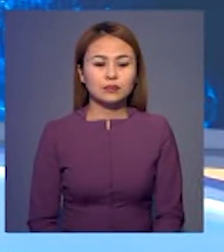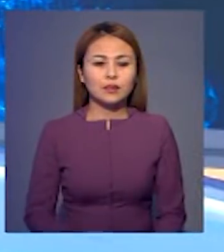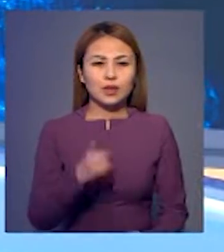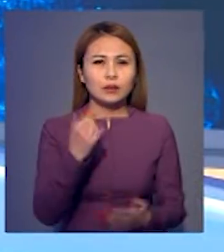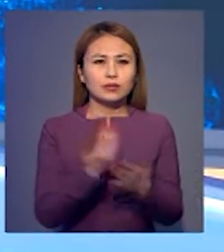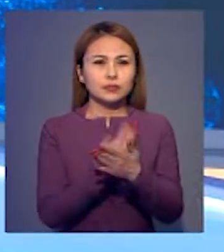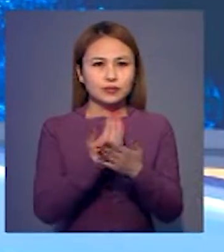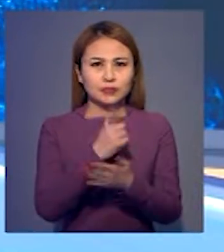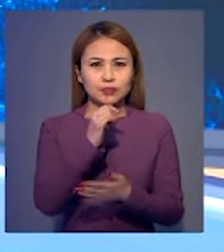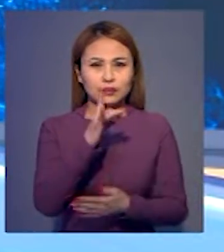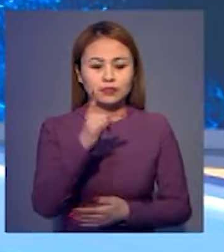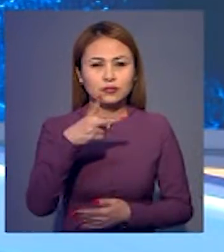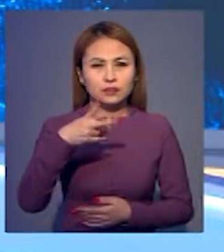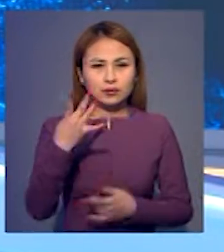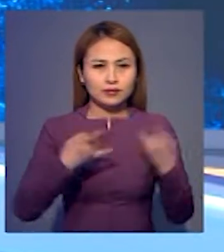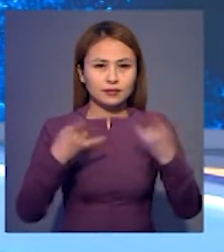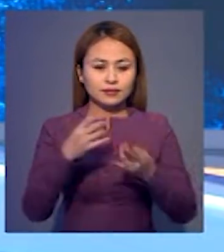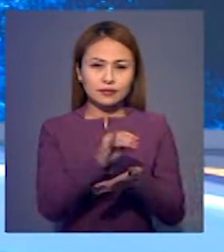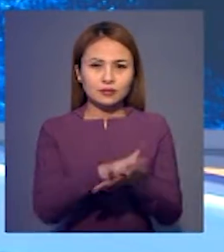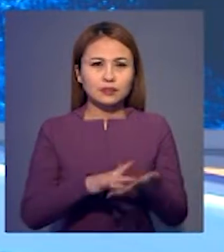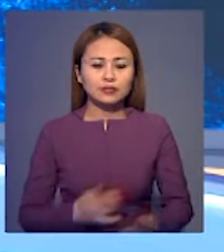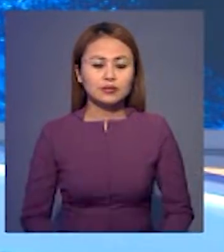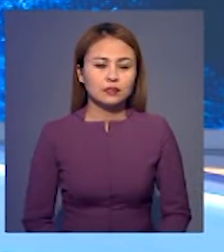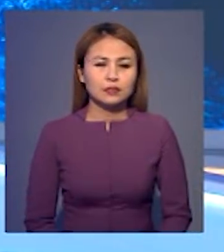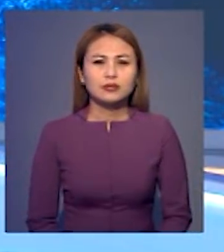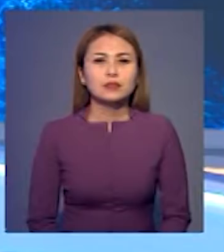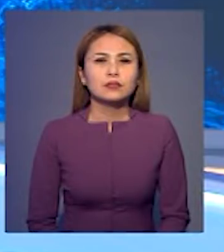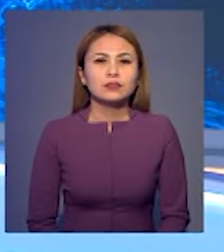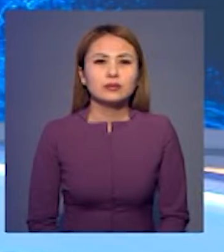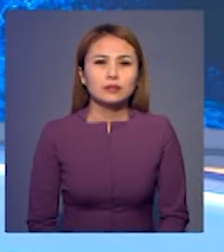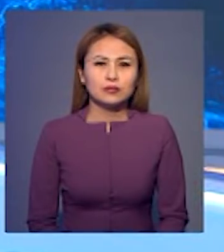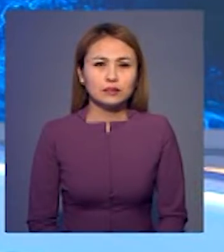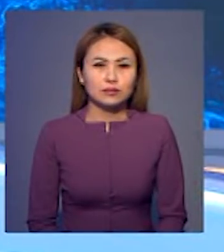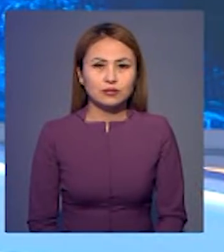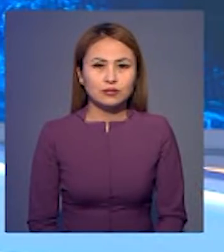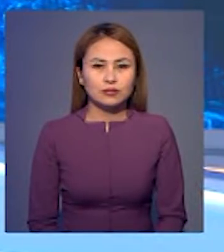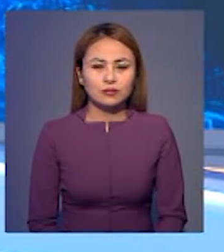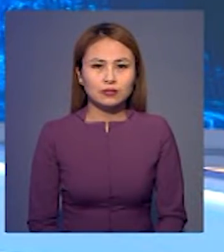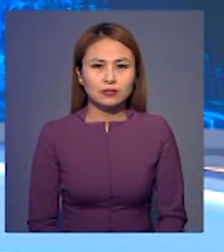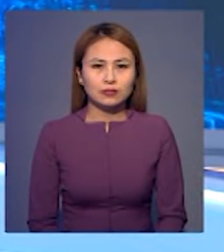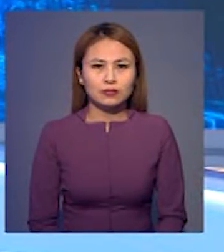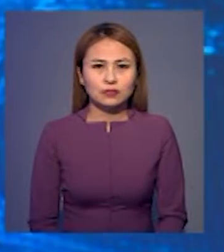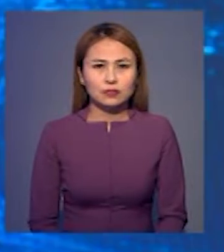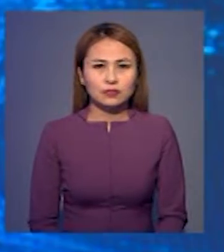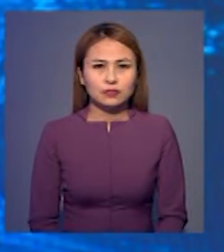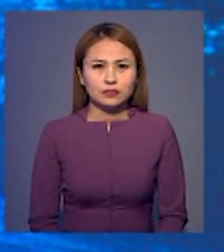Хабарымызды тікелей эфирде жалғастырамыз. Сіздермен бірге Мақпала Субайқызы және Жанбота Сәрсенбаева.